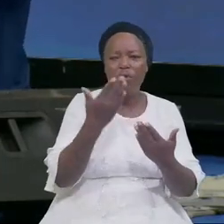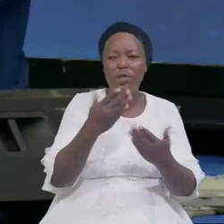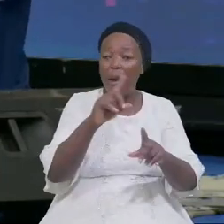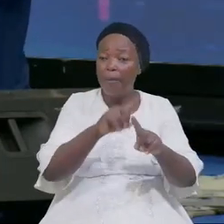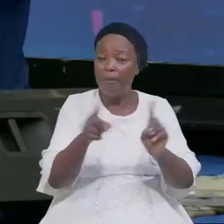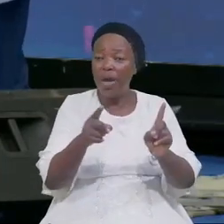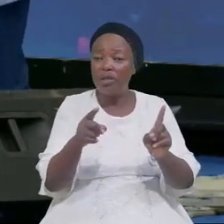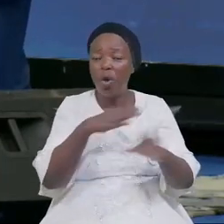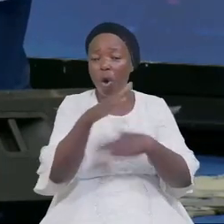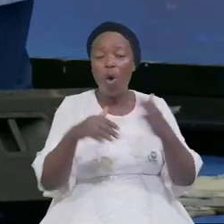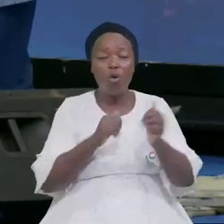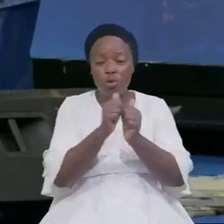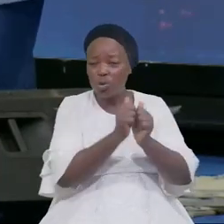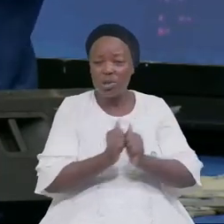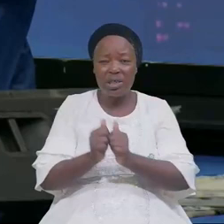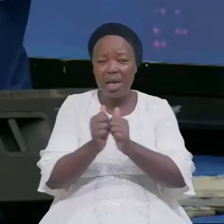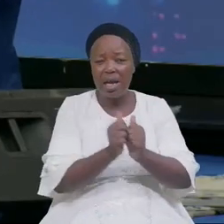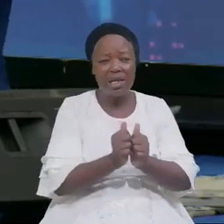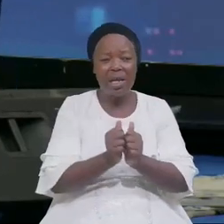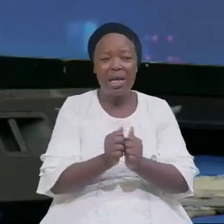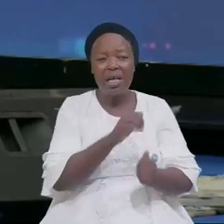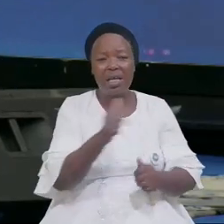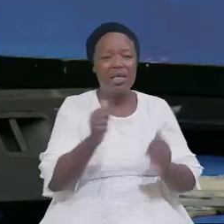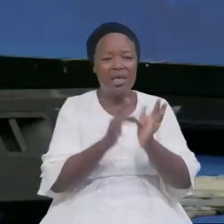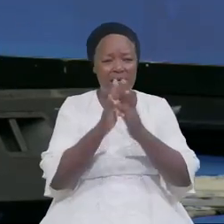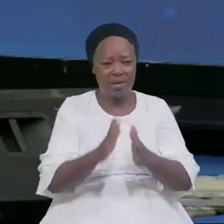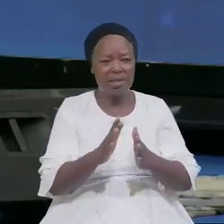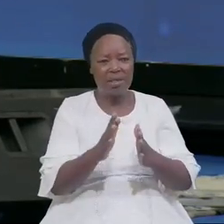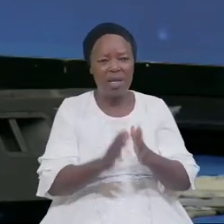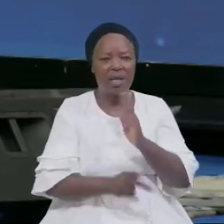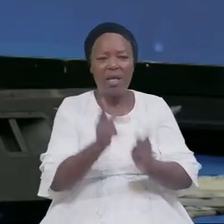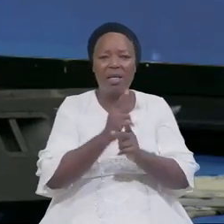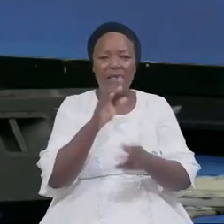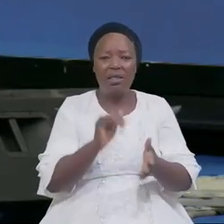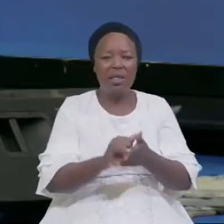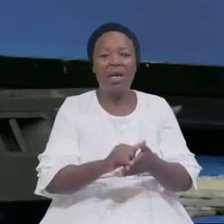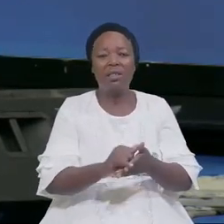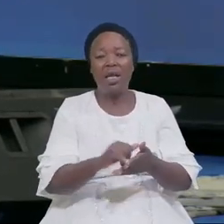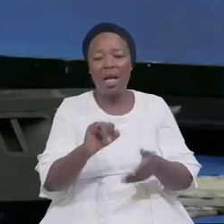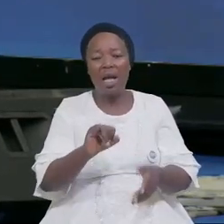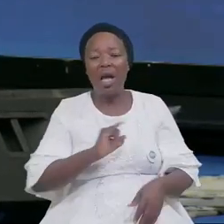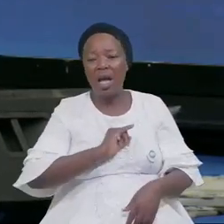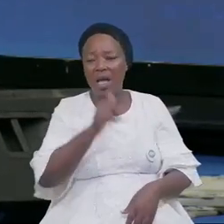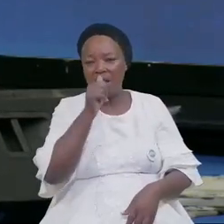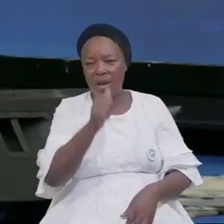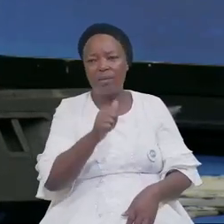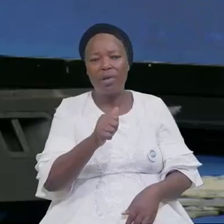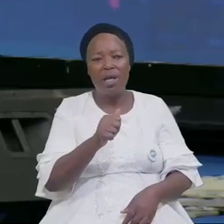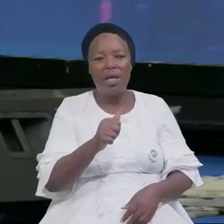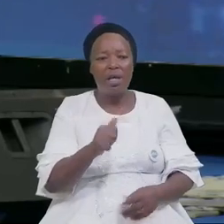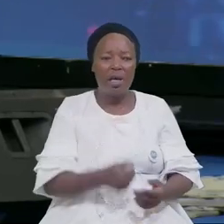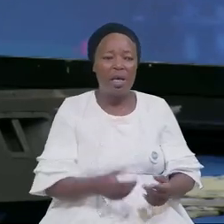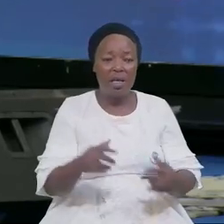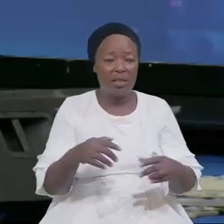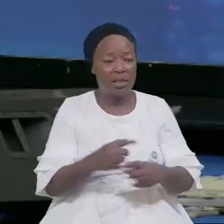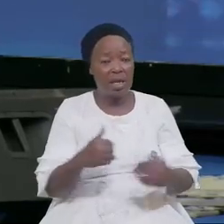Paul a dit, mais encore tous ceux qui m'écoutent aujourd'hui, vous deveniez tel que je suis, à l'exception de ces